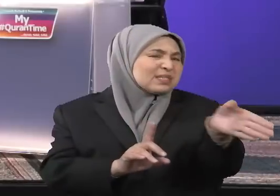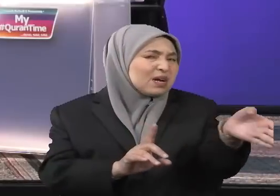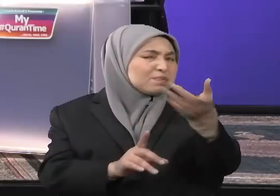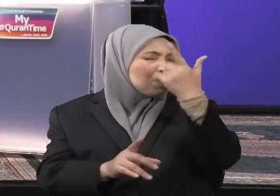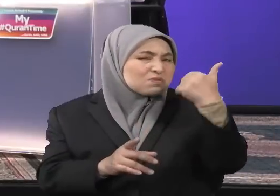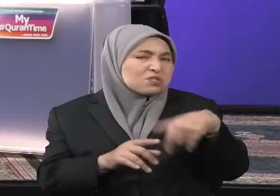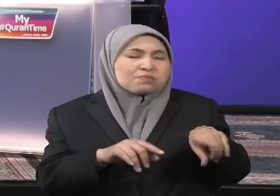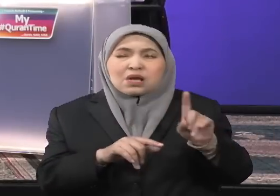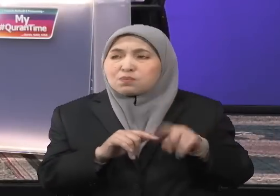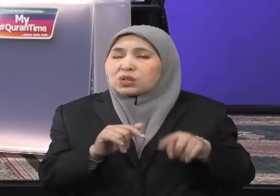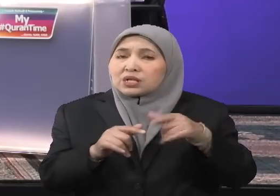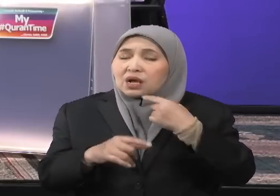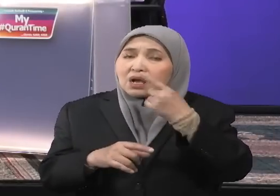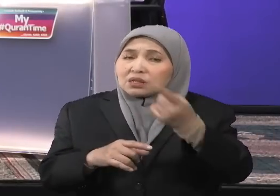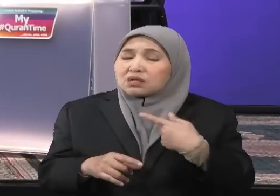lakukan